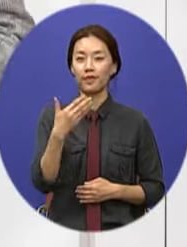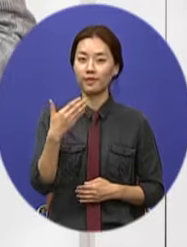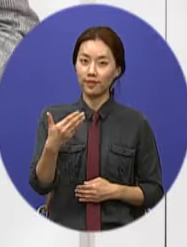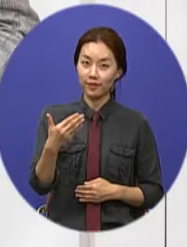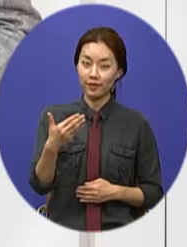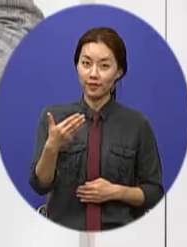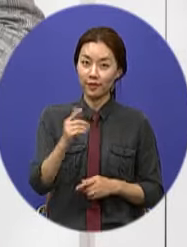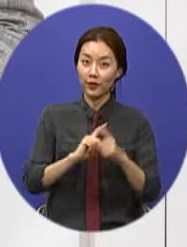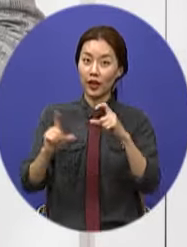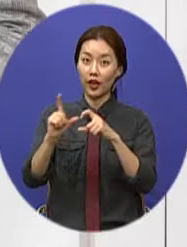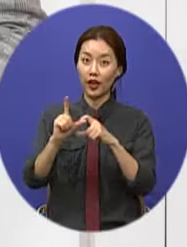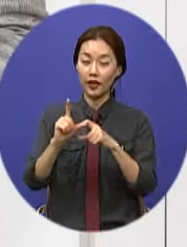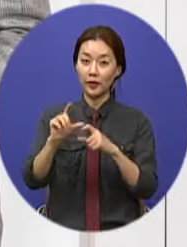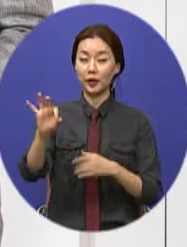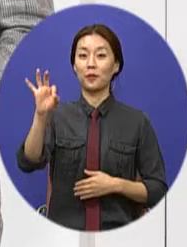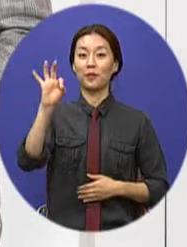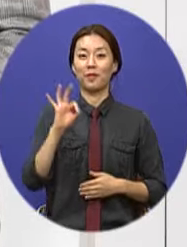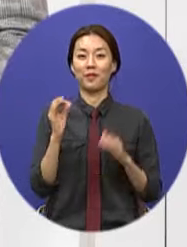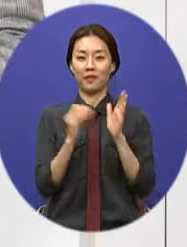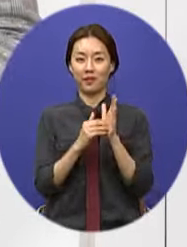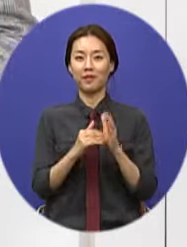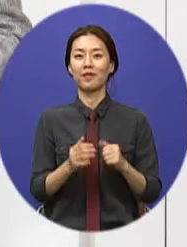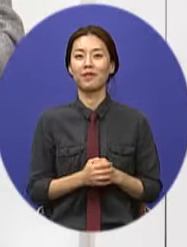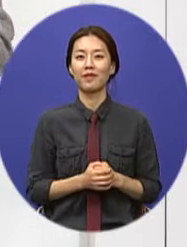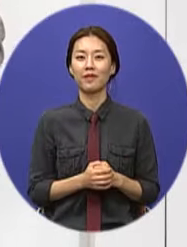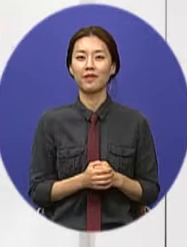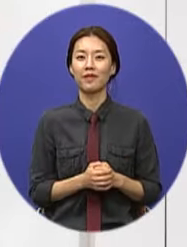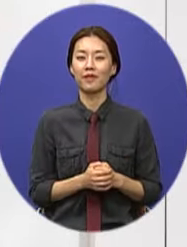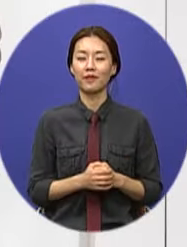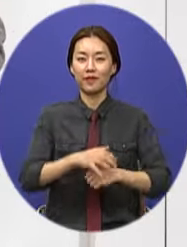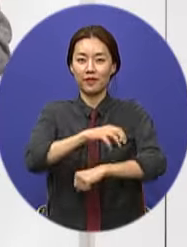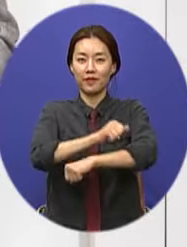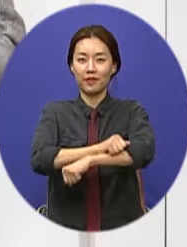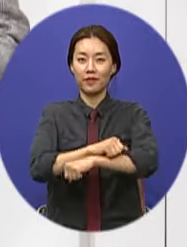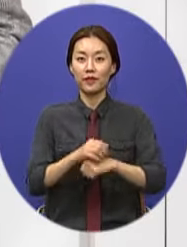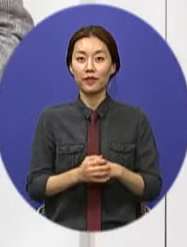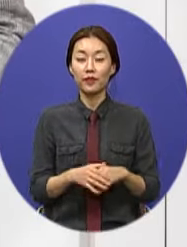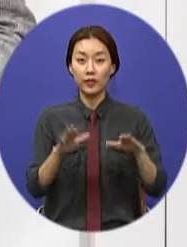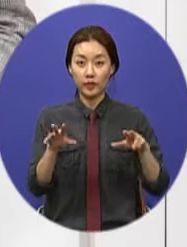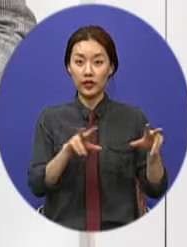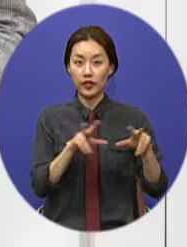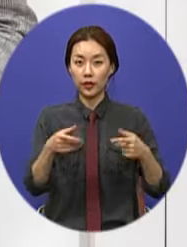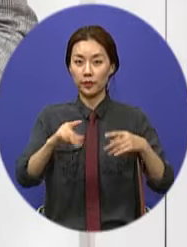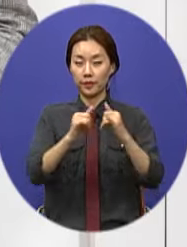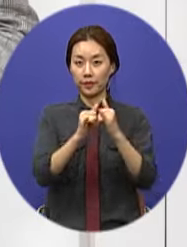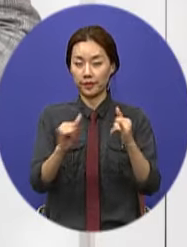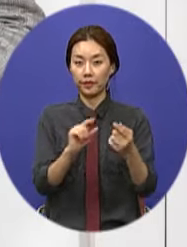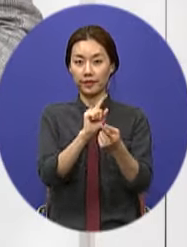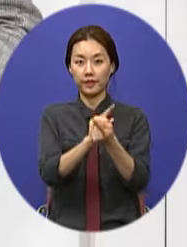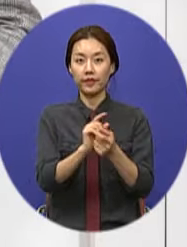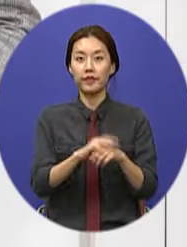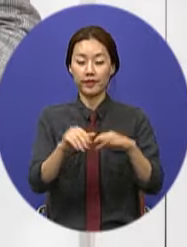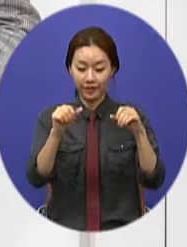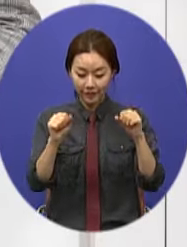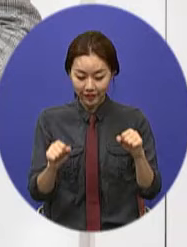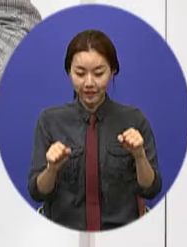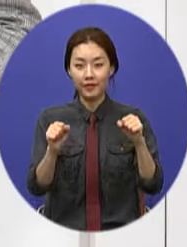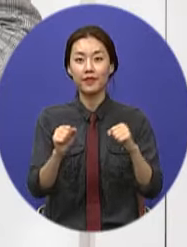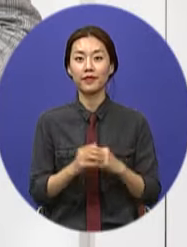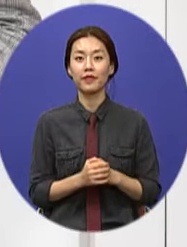가사, 9점, 보너스, 만점. 네 잘하셨습니다. 네. 자 이번에 즉석 참여자분이시죠. 네